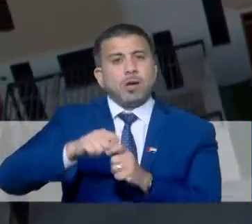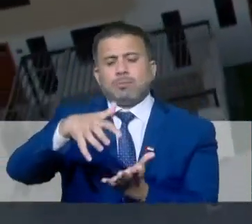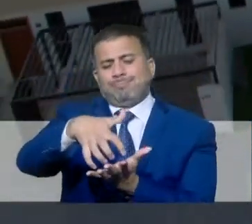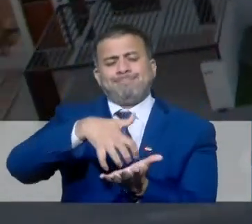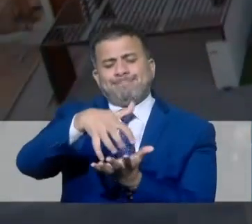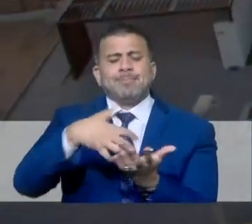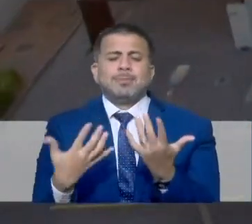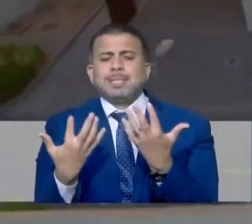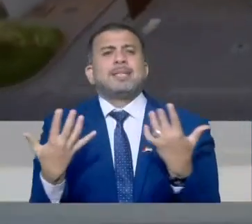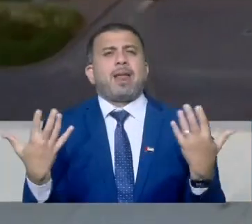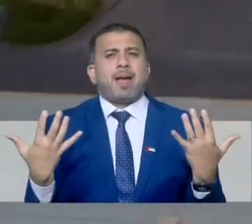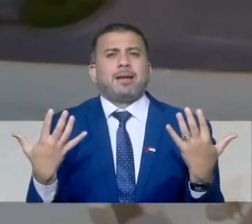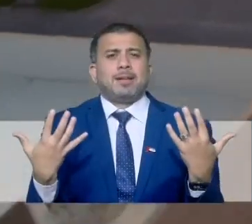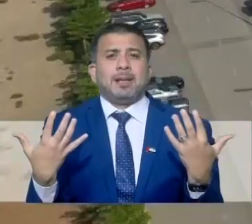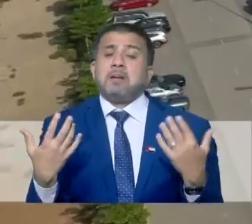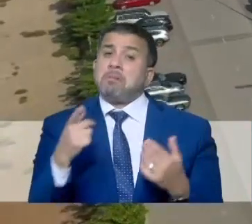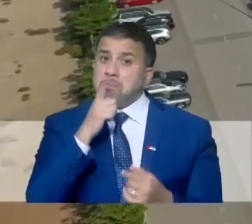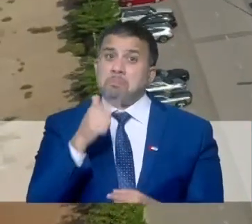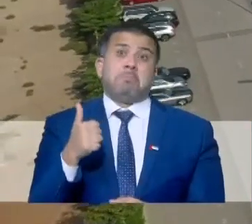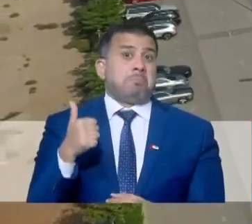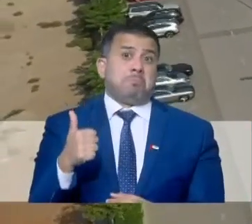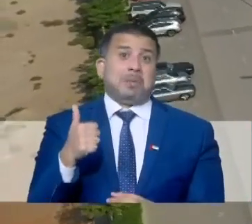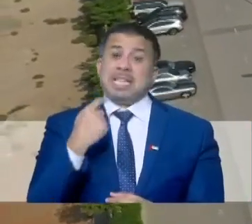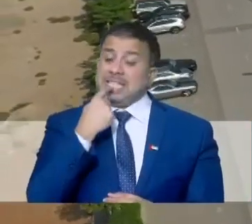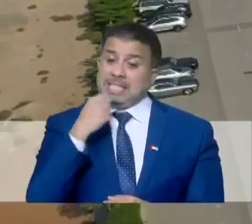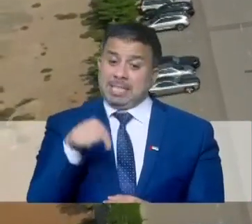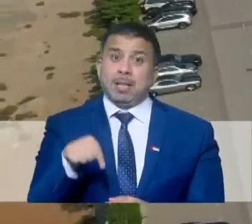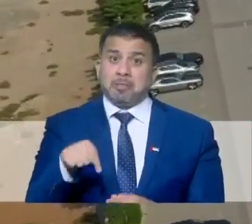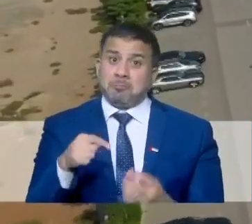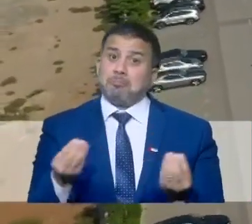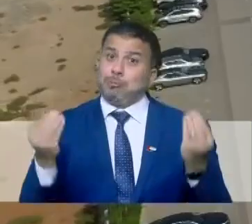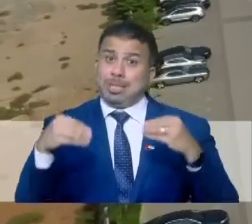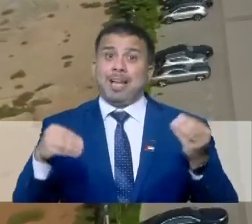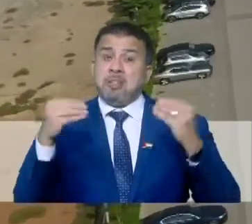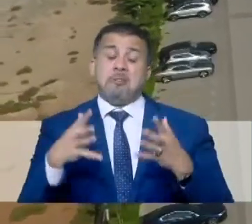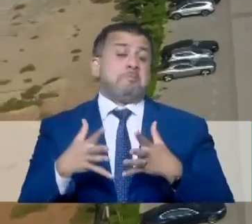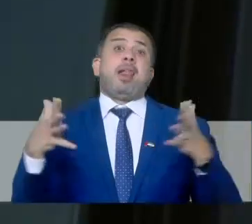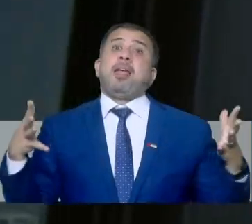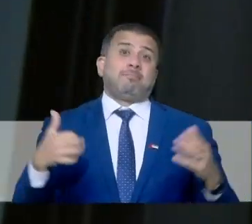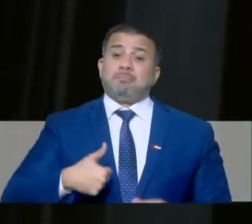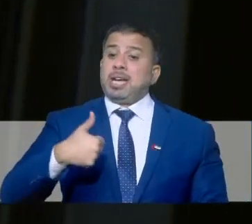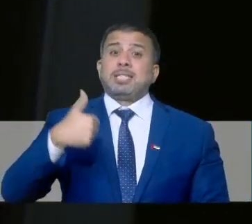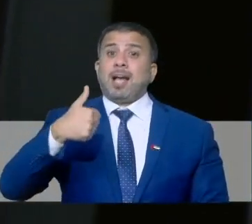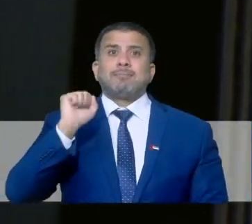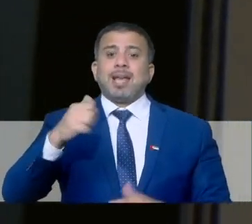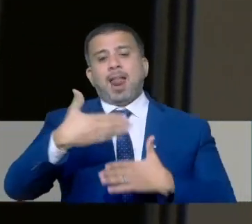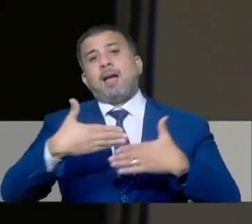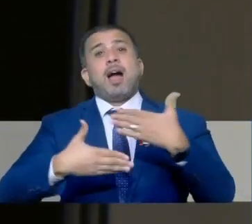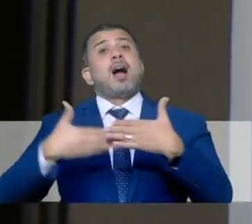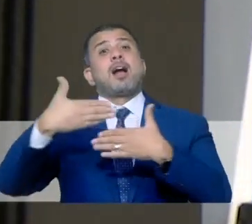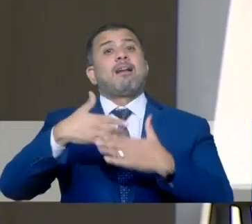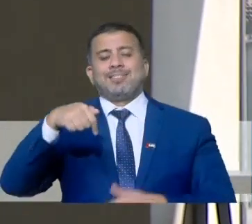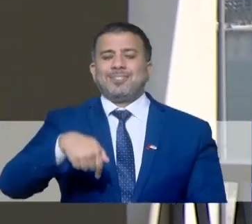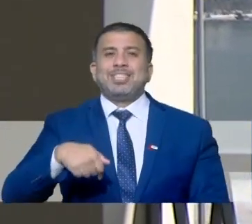وزراعية. وتبشر هذه النتائج بسنة مستهرة مليئة بالإنجازات للقطاع العقاري في